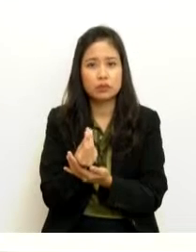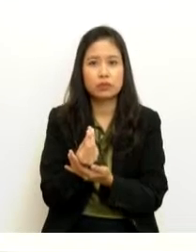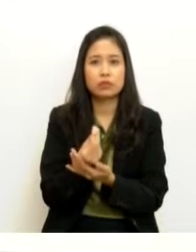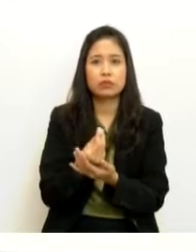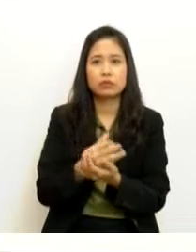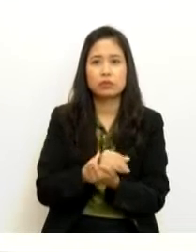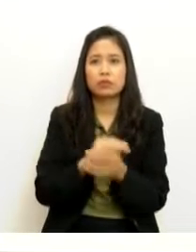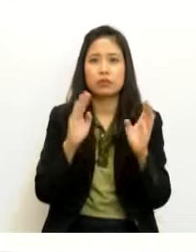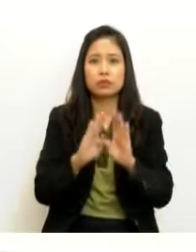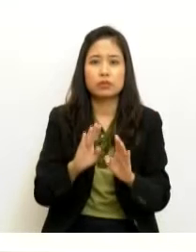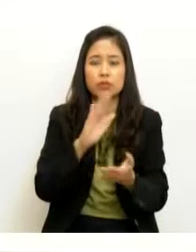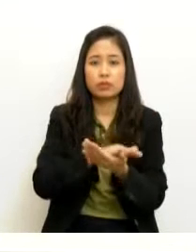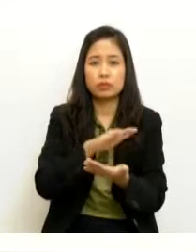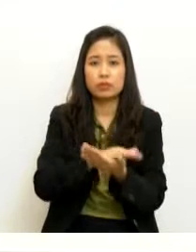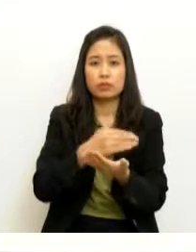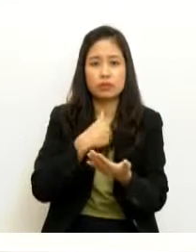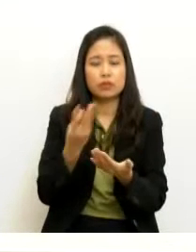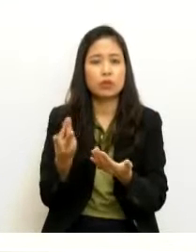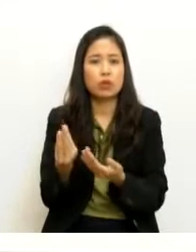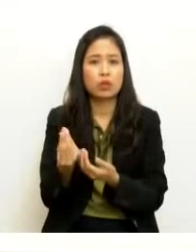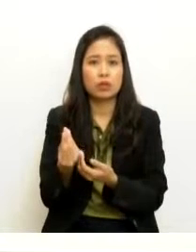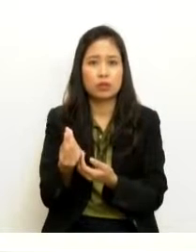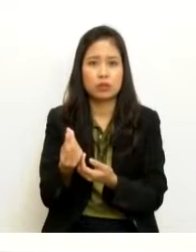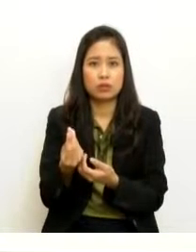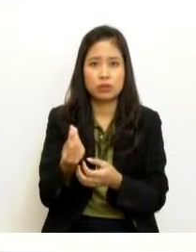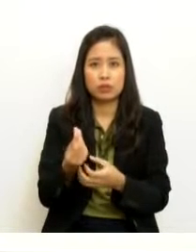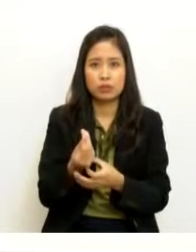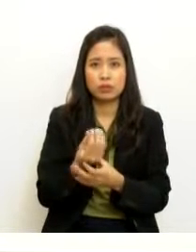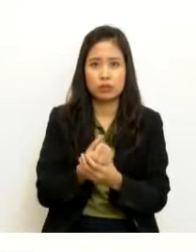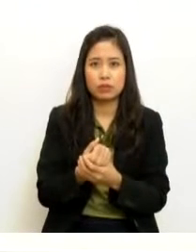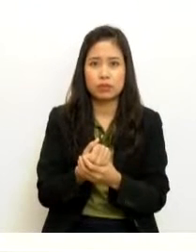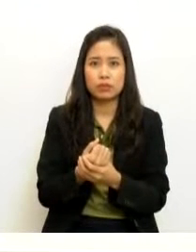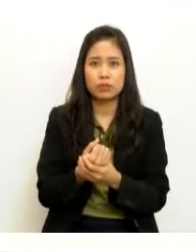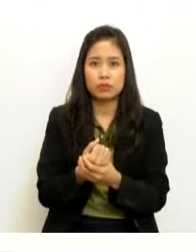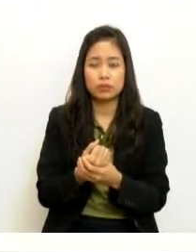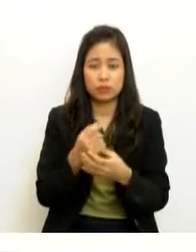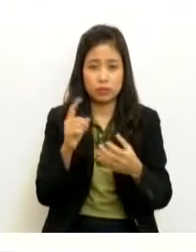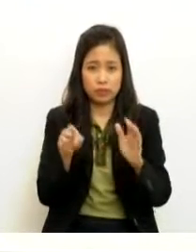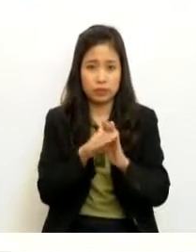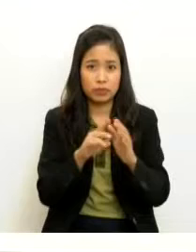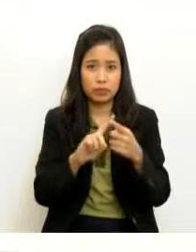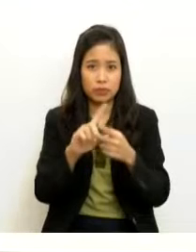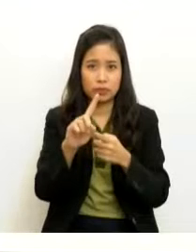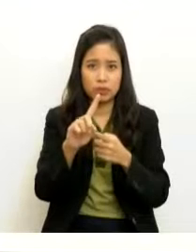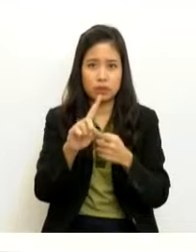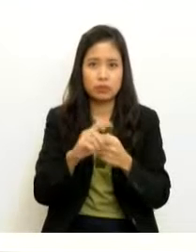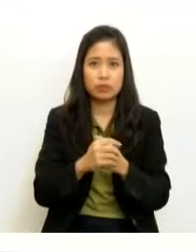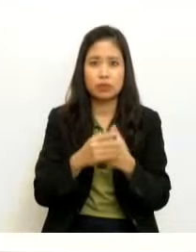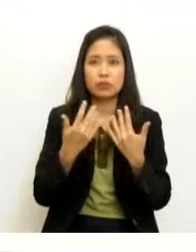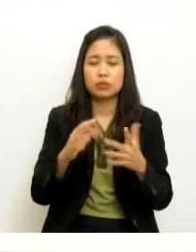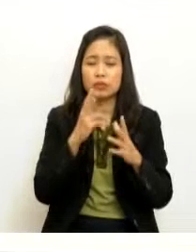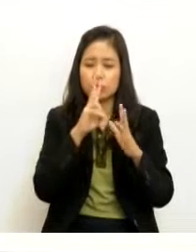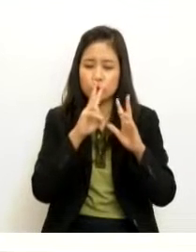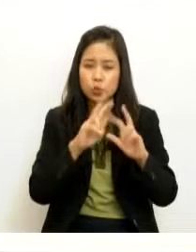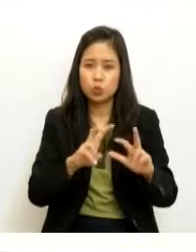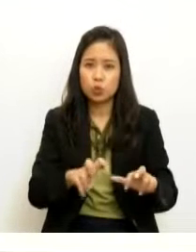ในระดับสถานศึกษามีจำนวนเท่าไหร่นะครับอันนี้อันที่1และพอสำรวจเสร็จแล้วลองไปดูที่ว่าส